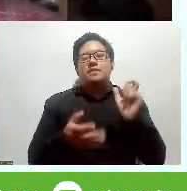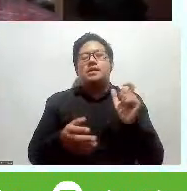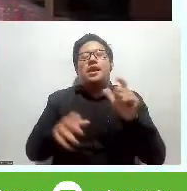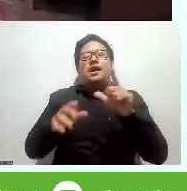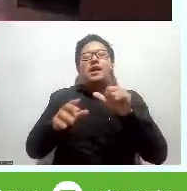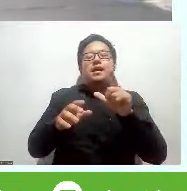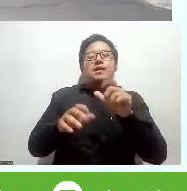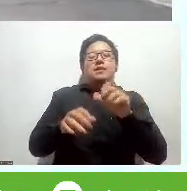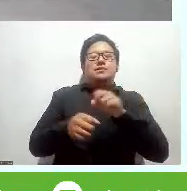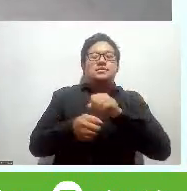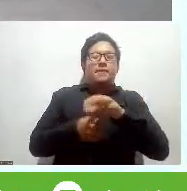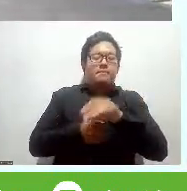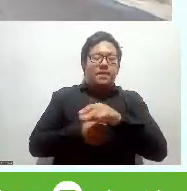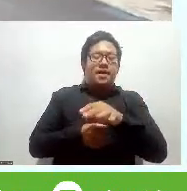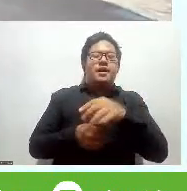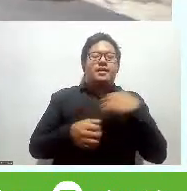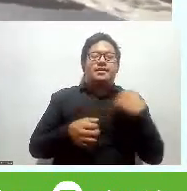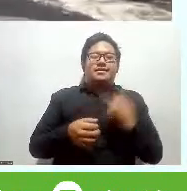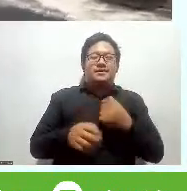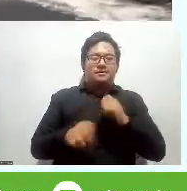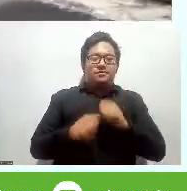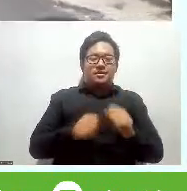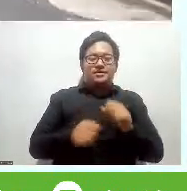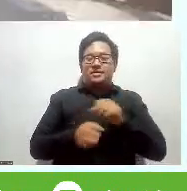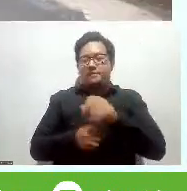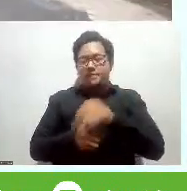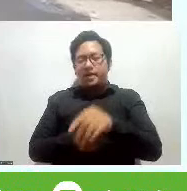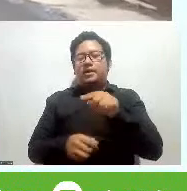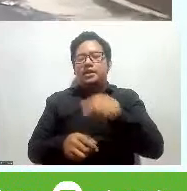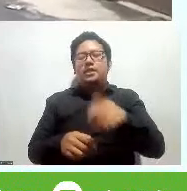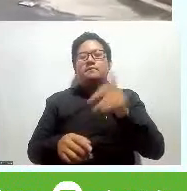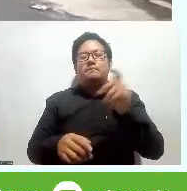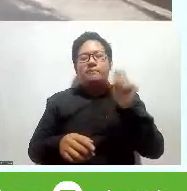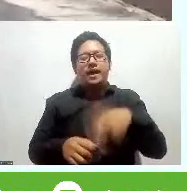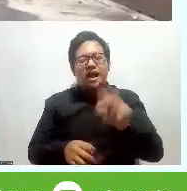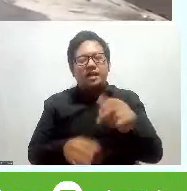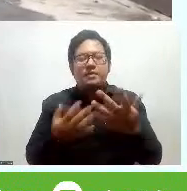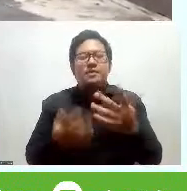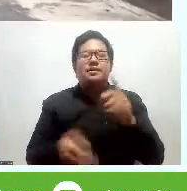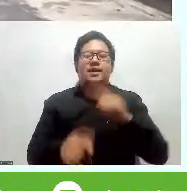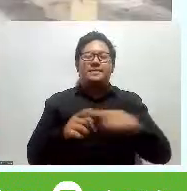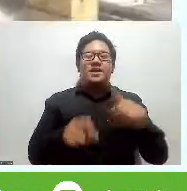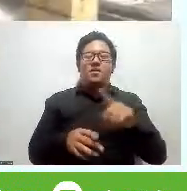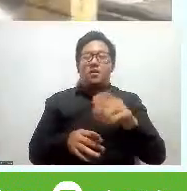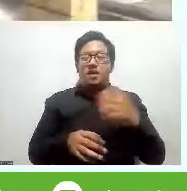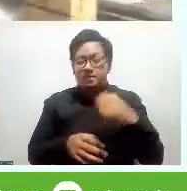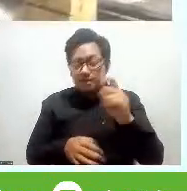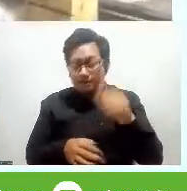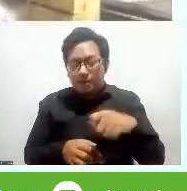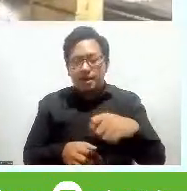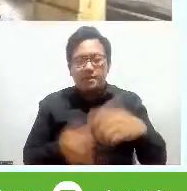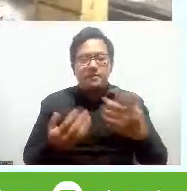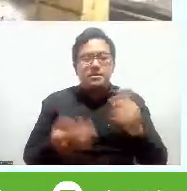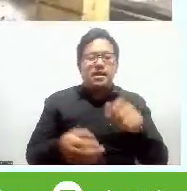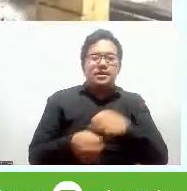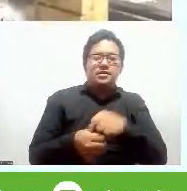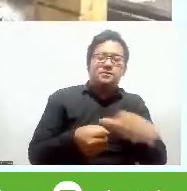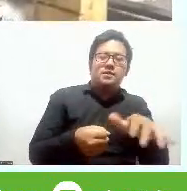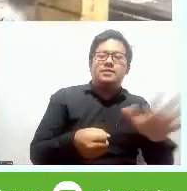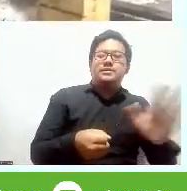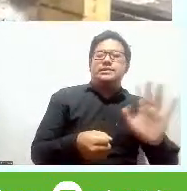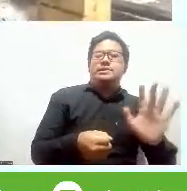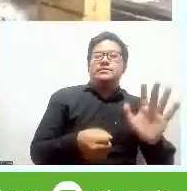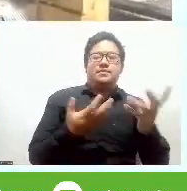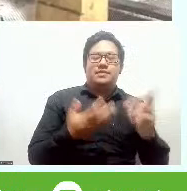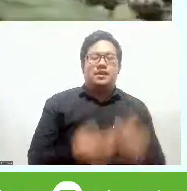masih bisa berguna gitu Tapi kalau emang udah nggak bisa gimana caranya itu tidak mencemari lingkungan seperti itu sih Terima kasih banyak bajeung